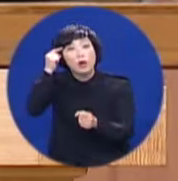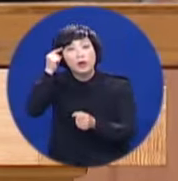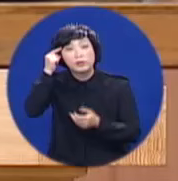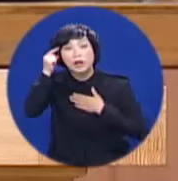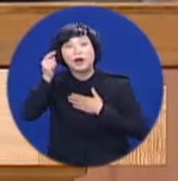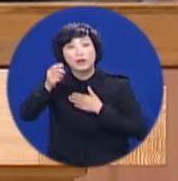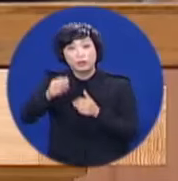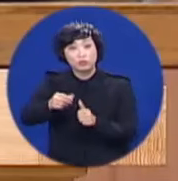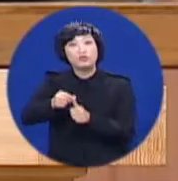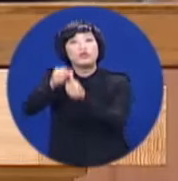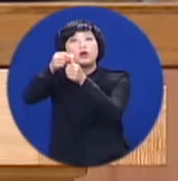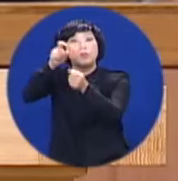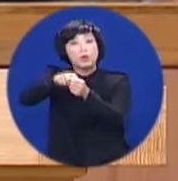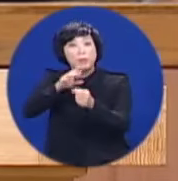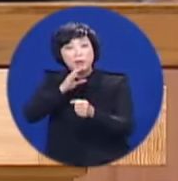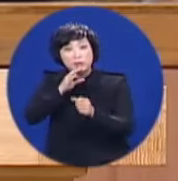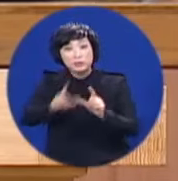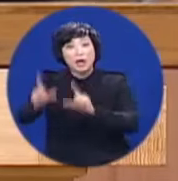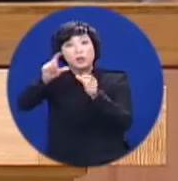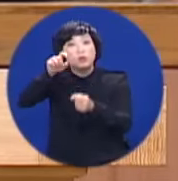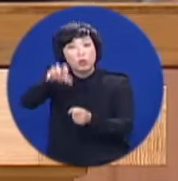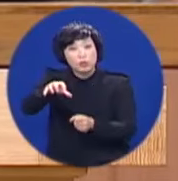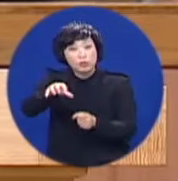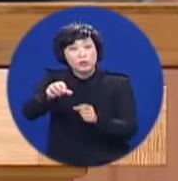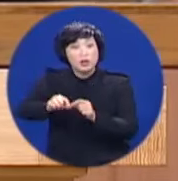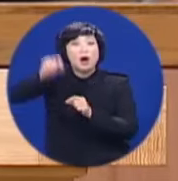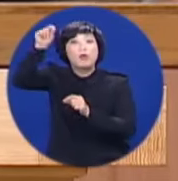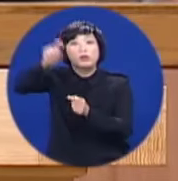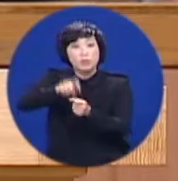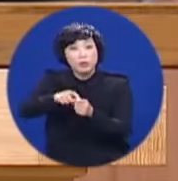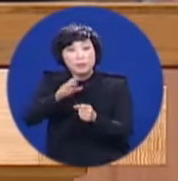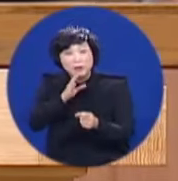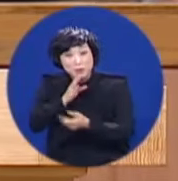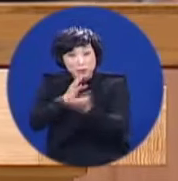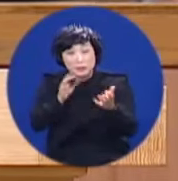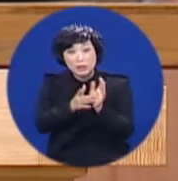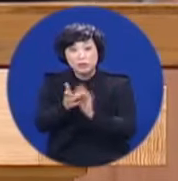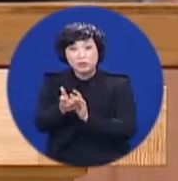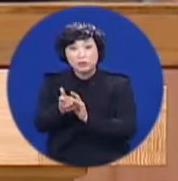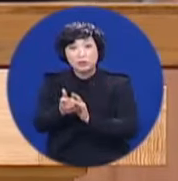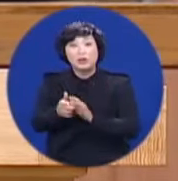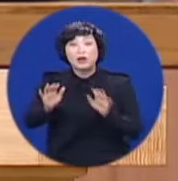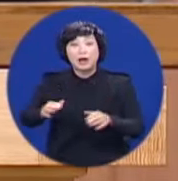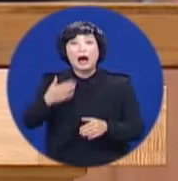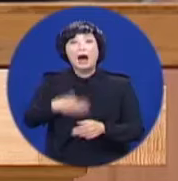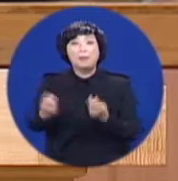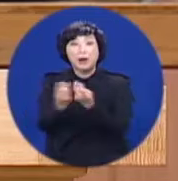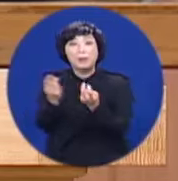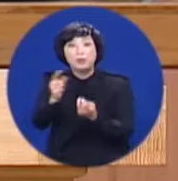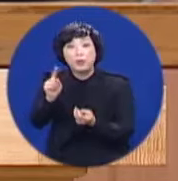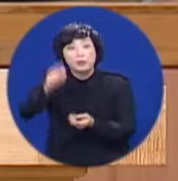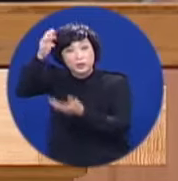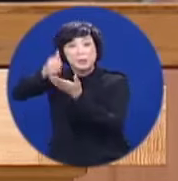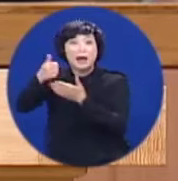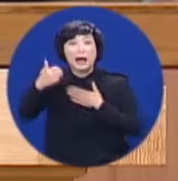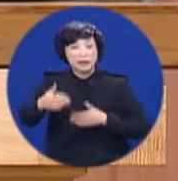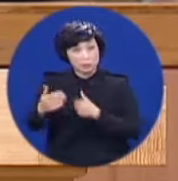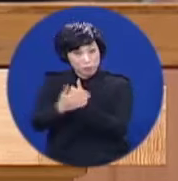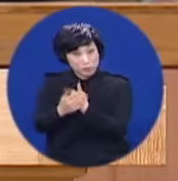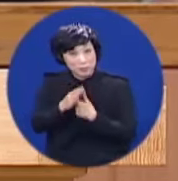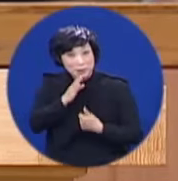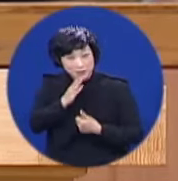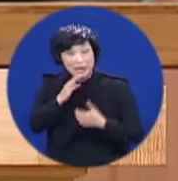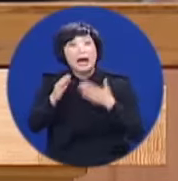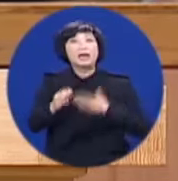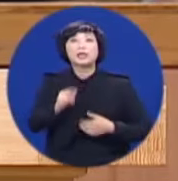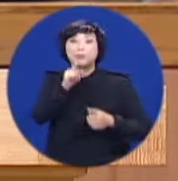영원히 살려고 왔다 이 말이오. 영원히 살려는 예수를 성령이 알게 하셨다 이 말입니다. 알았단 말은